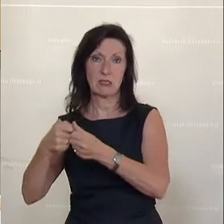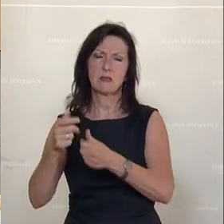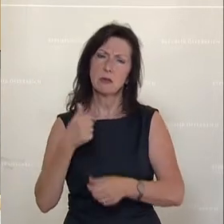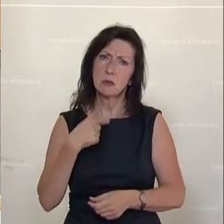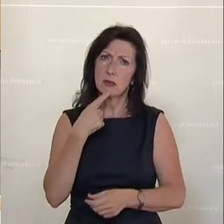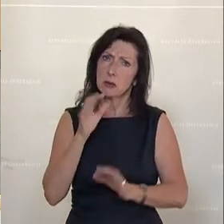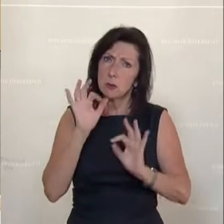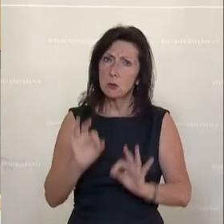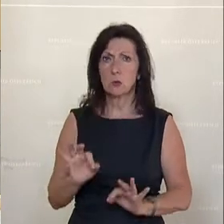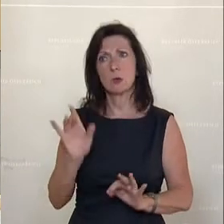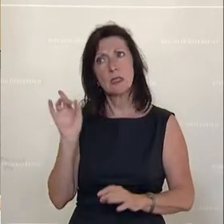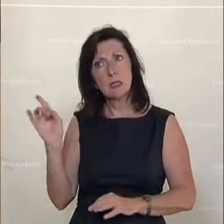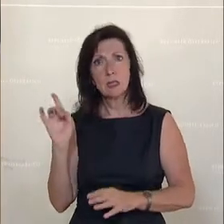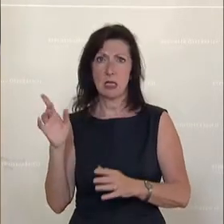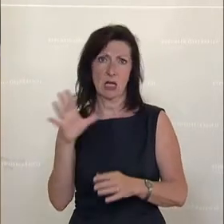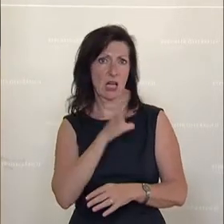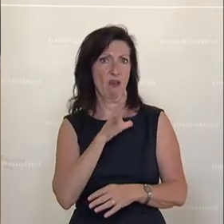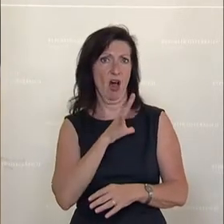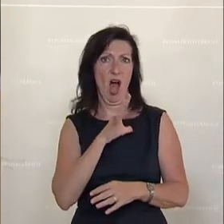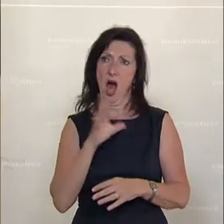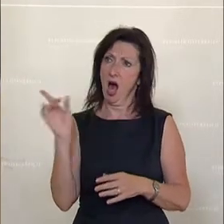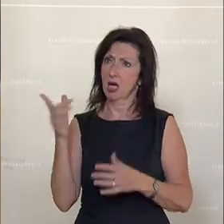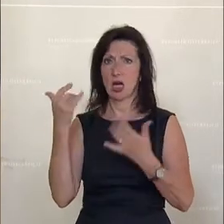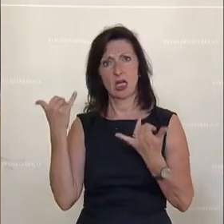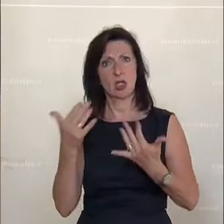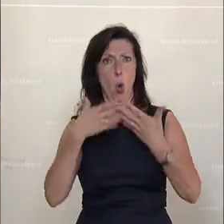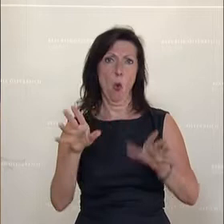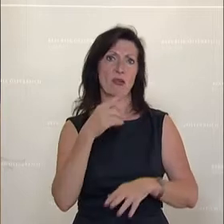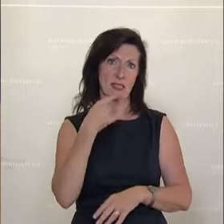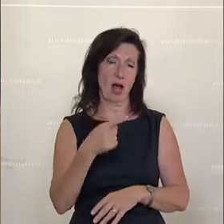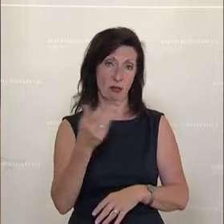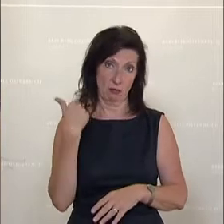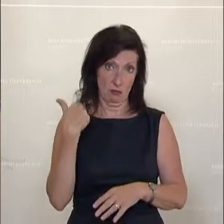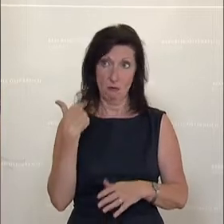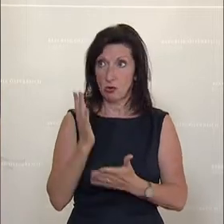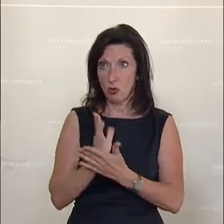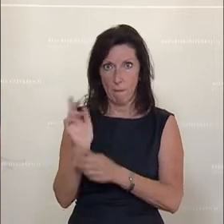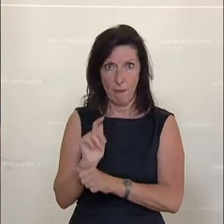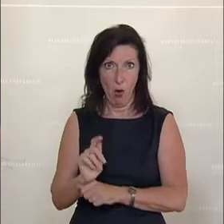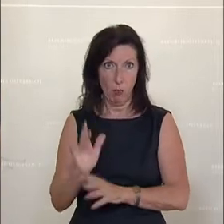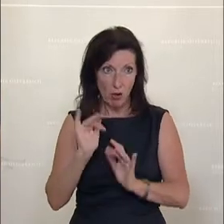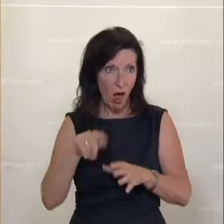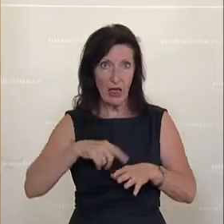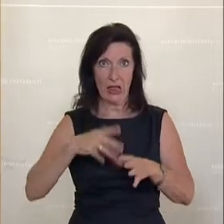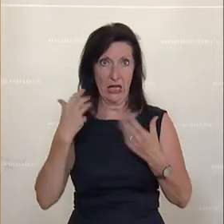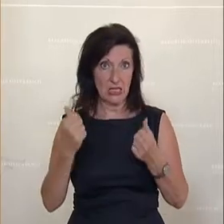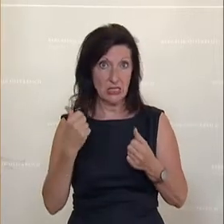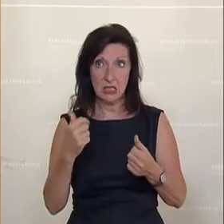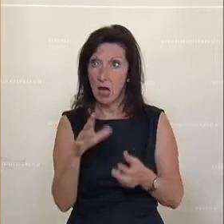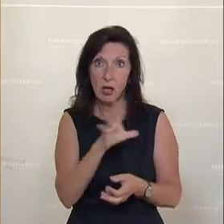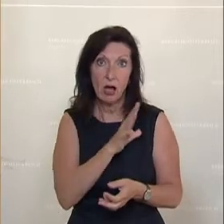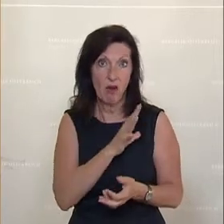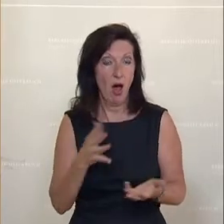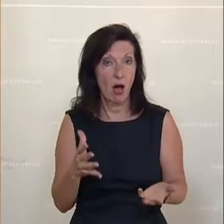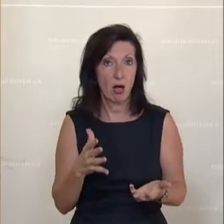dass die diese gefahr auch jetzt so öffentlich benennen wir haben ja gesehen dass es tatsächlich eine gefahr für die innere sicherheit in diesem bereich gibt